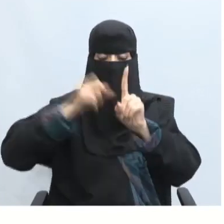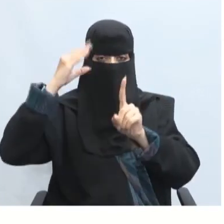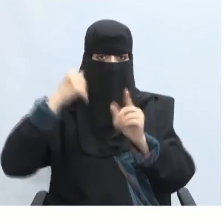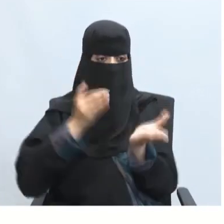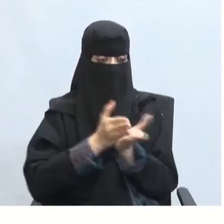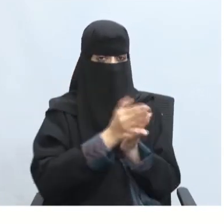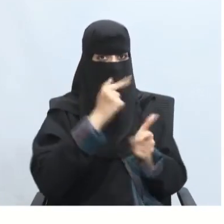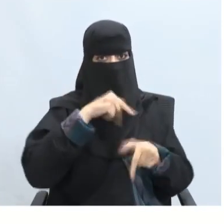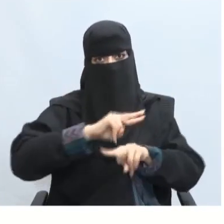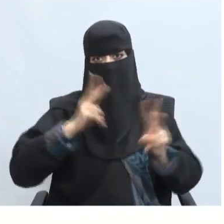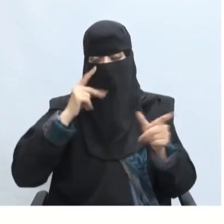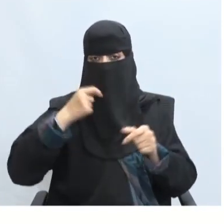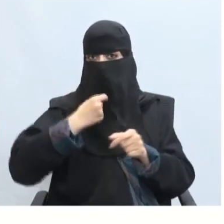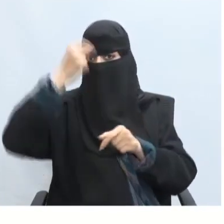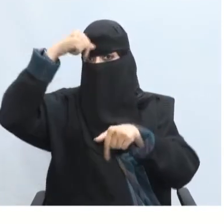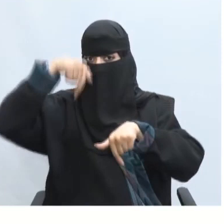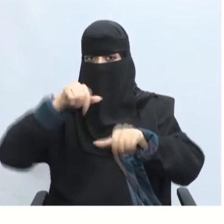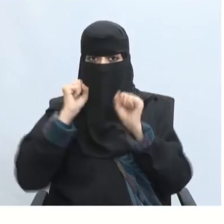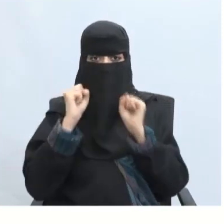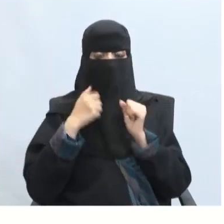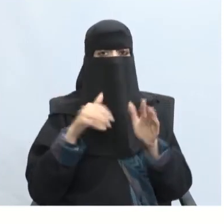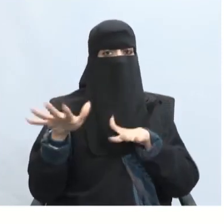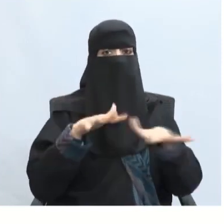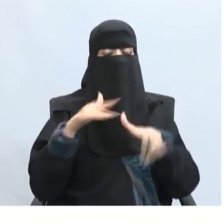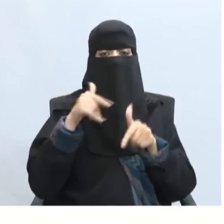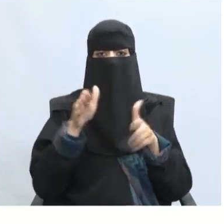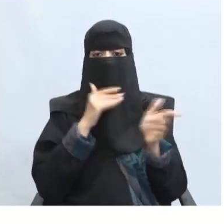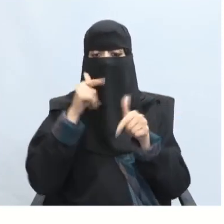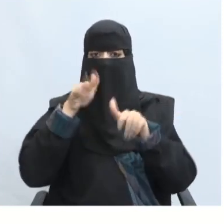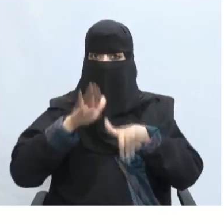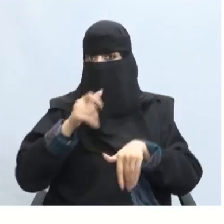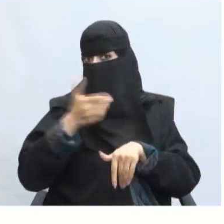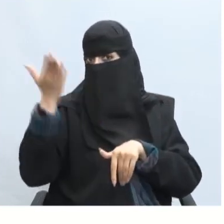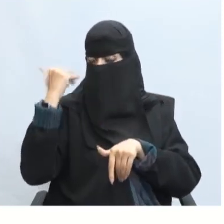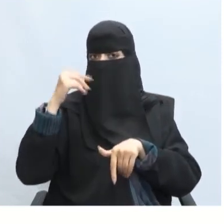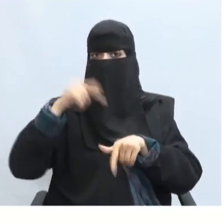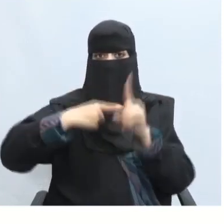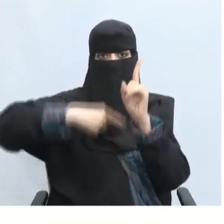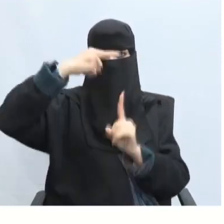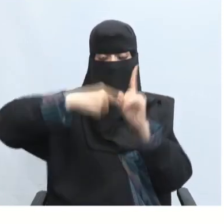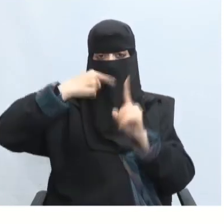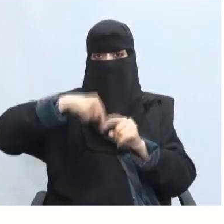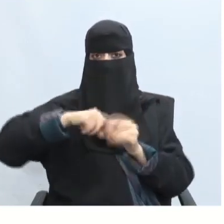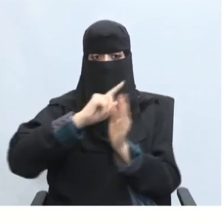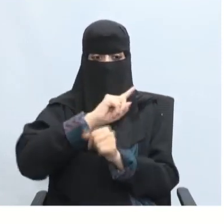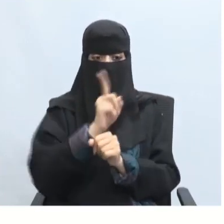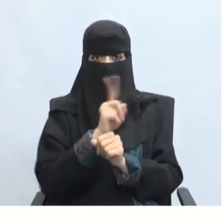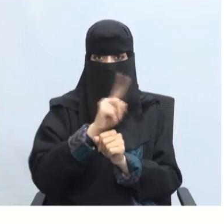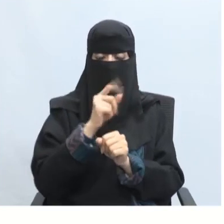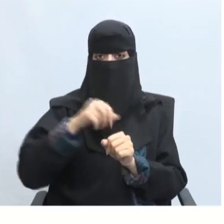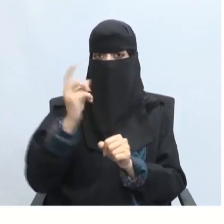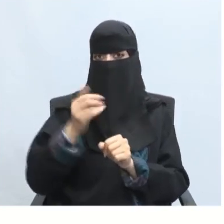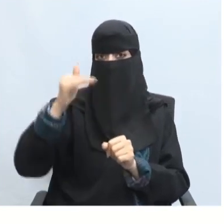لوصف قوه الزلزال ايضا تطرقنا في الدرس السابق الى مقياس رختر وذكرنا بانه